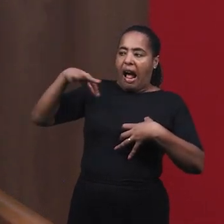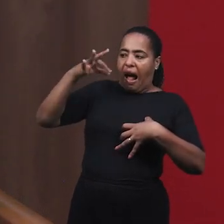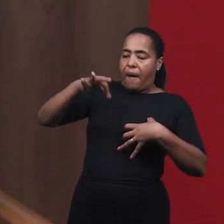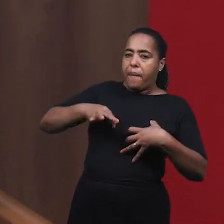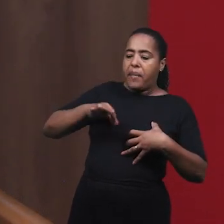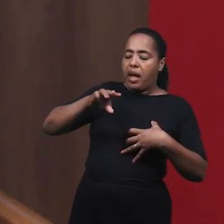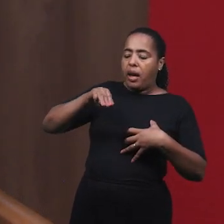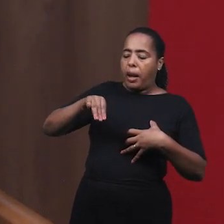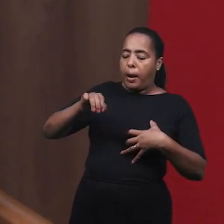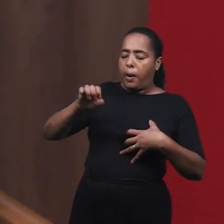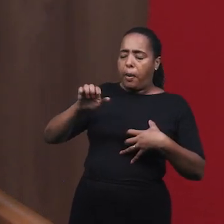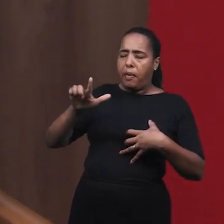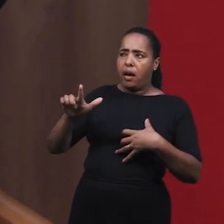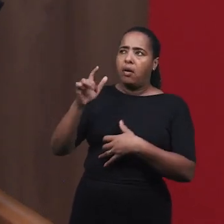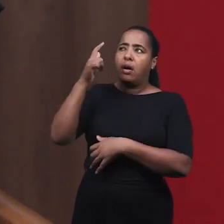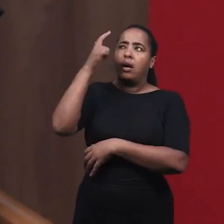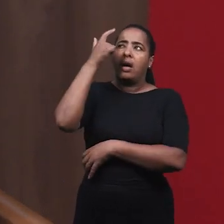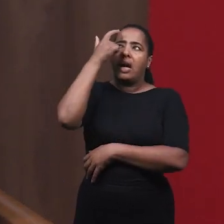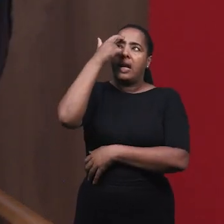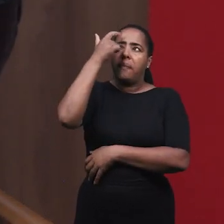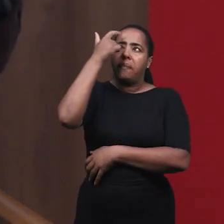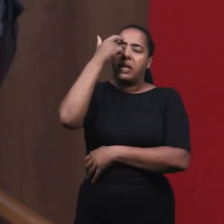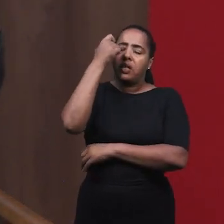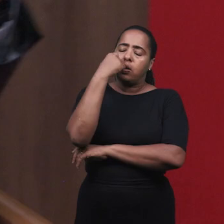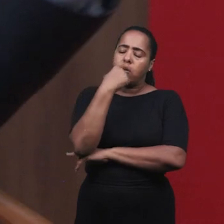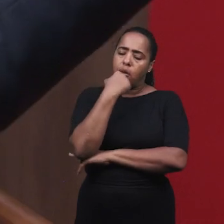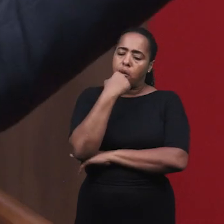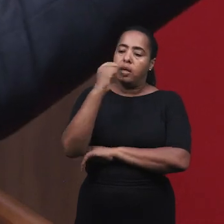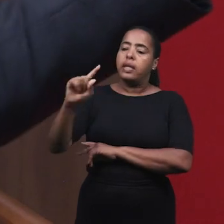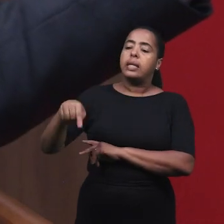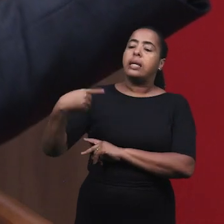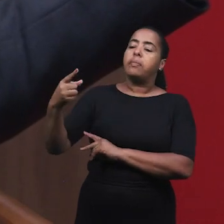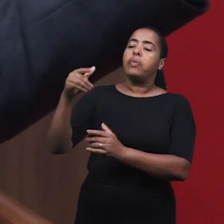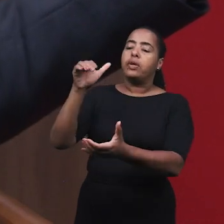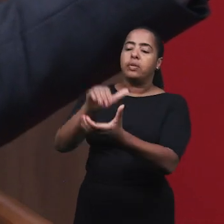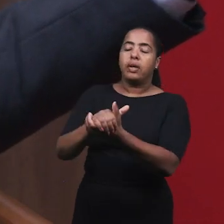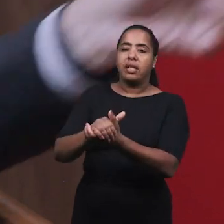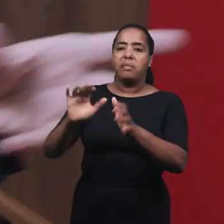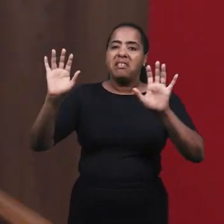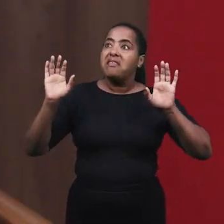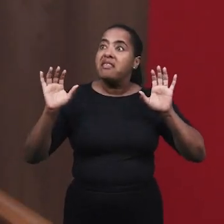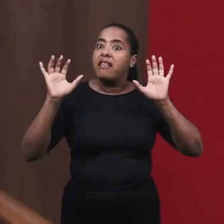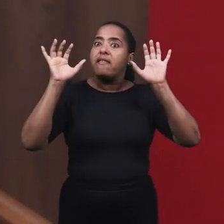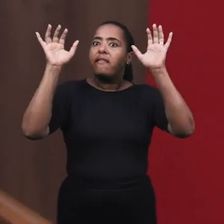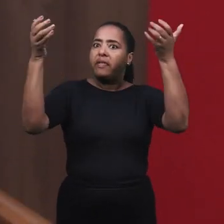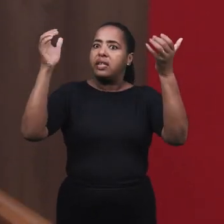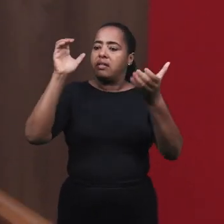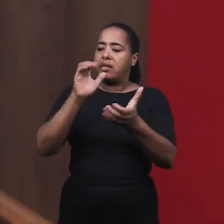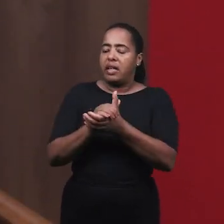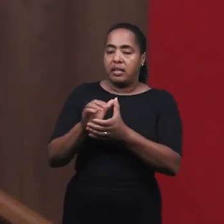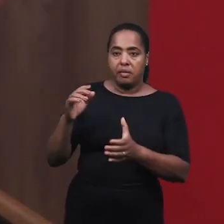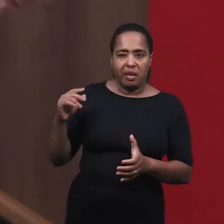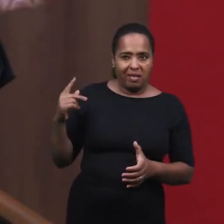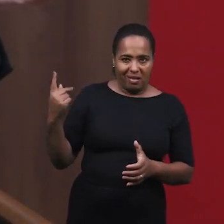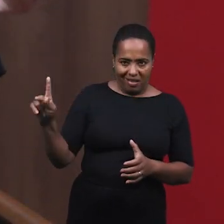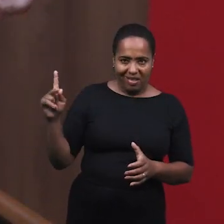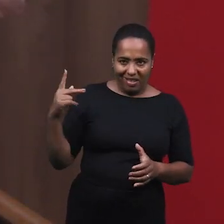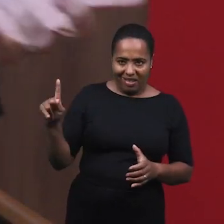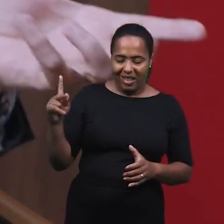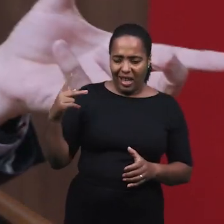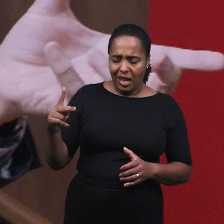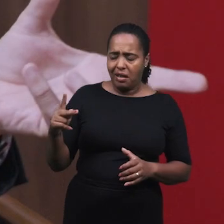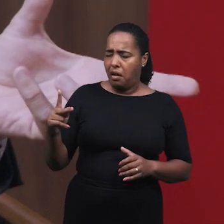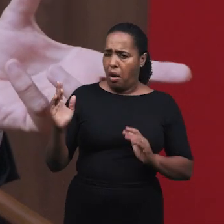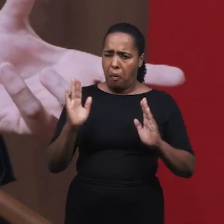sa tête. Juste après, il y a eu un mariage, et dans la fête de mariage, le noces prenait 7 jours, comme